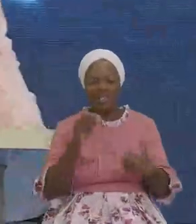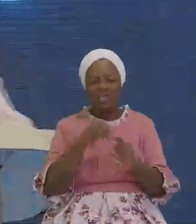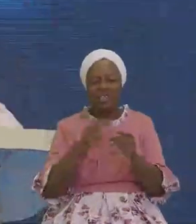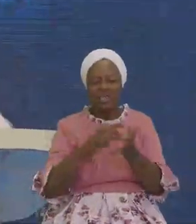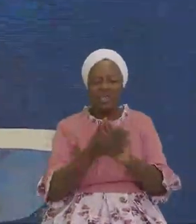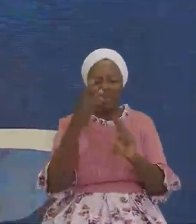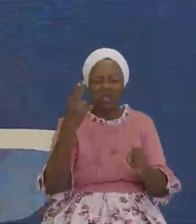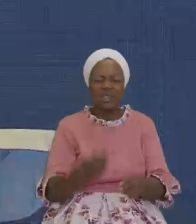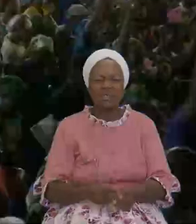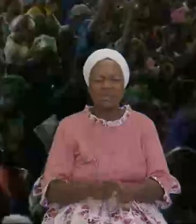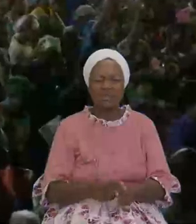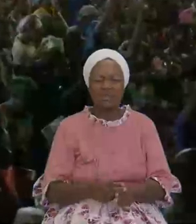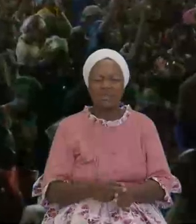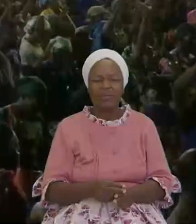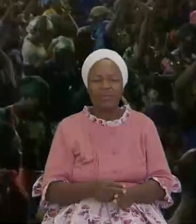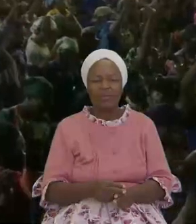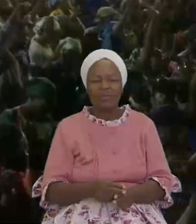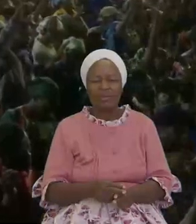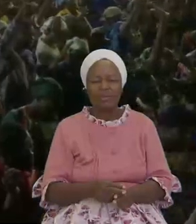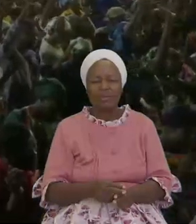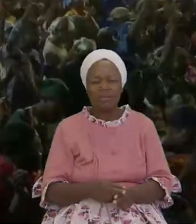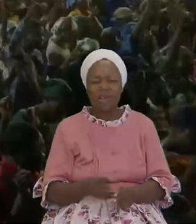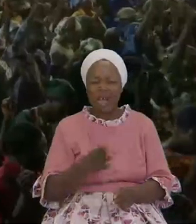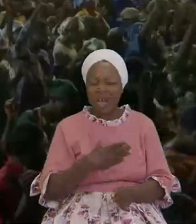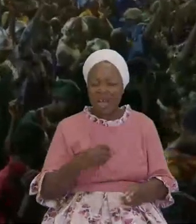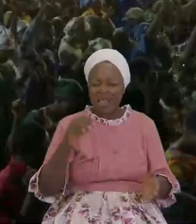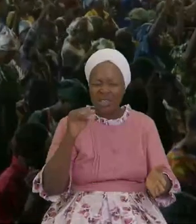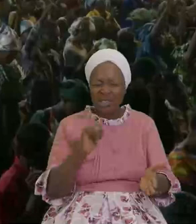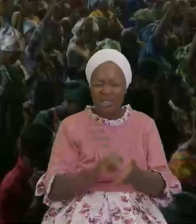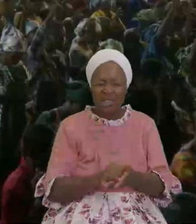Ulcère, sois guéri au nom de Jésus.